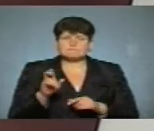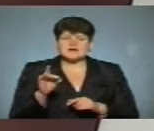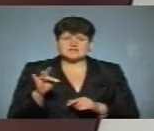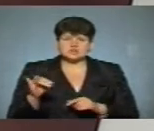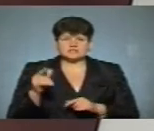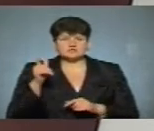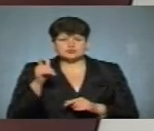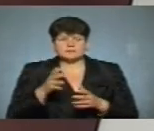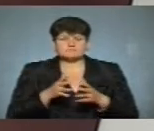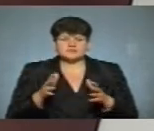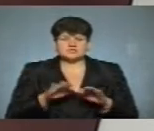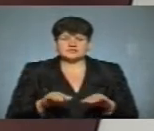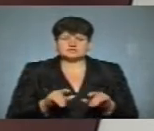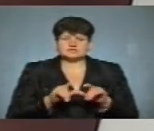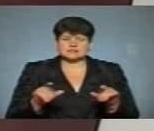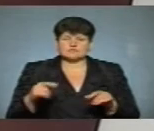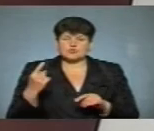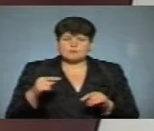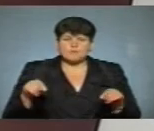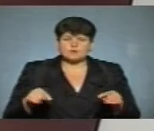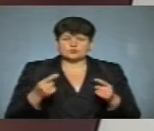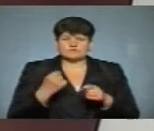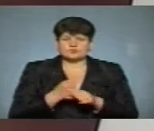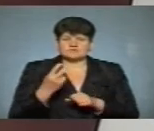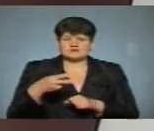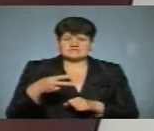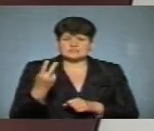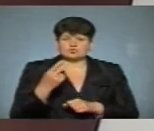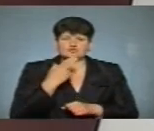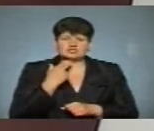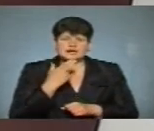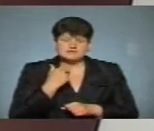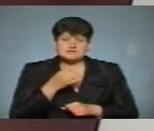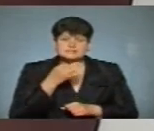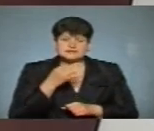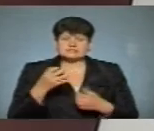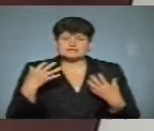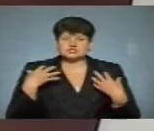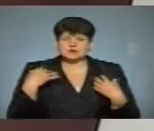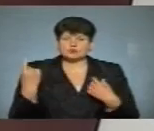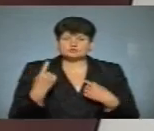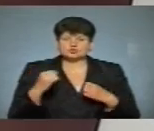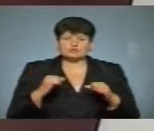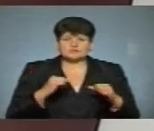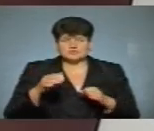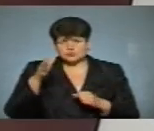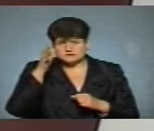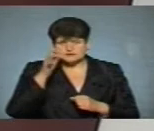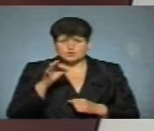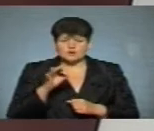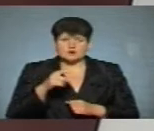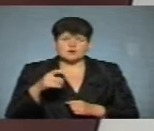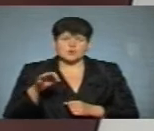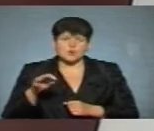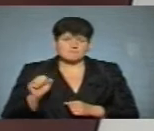Чорткові. Більшість дитячих садків області поновлять роботу з 22 червня, повідомила начальниця обласного управління освіти і науки Ольга